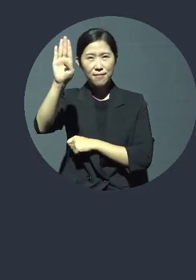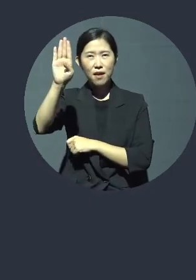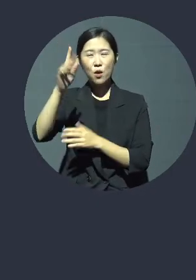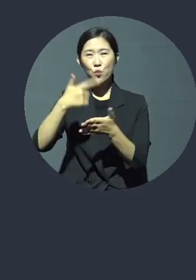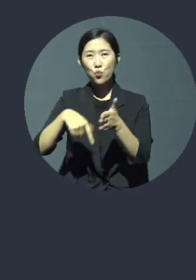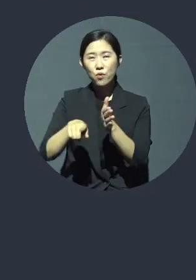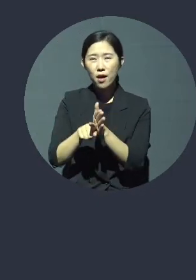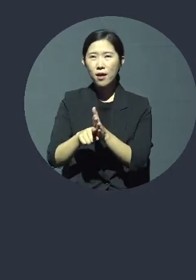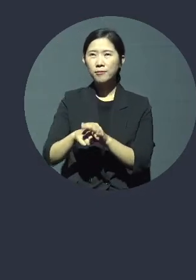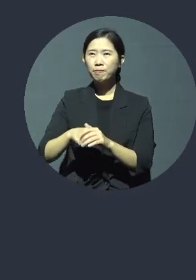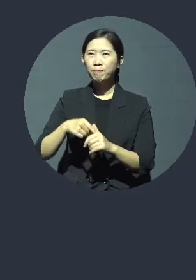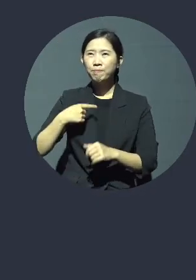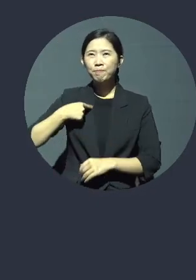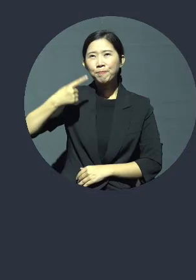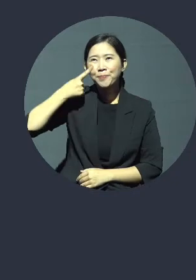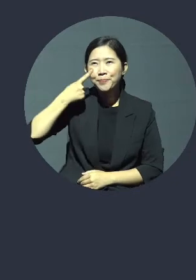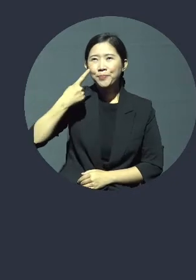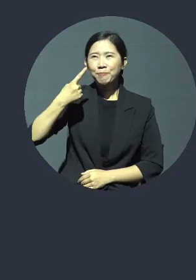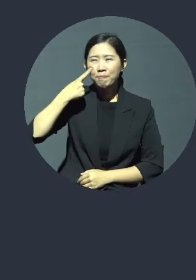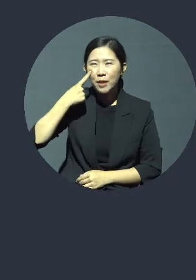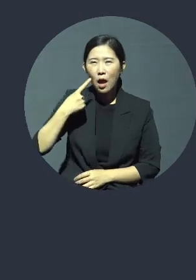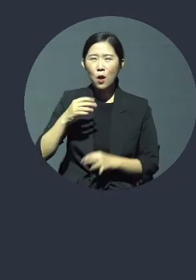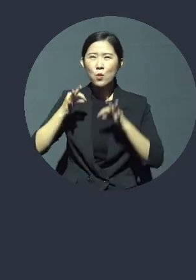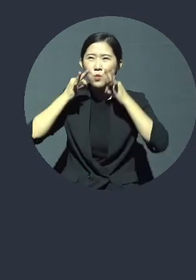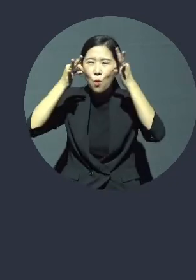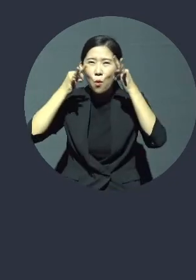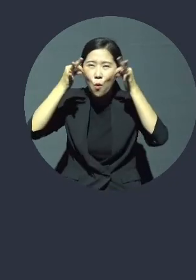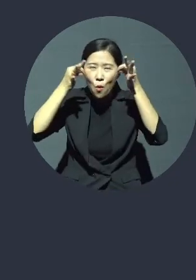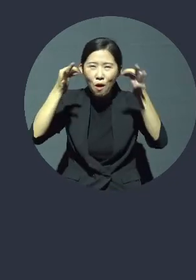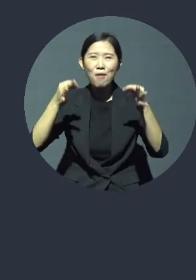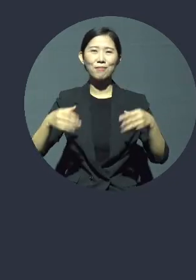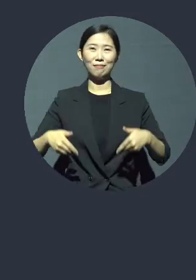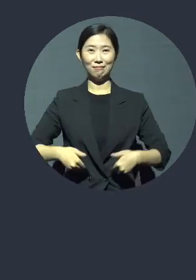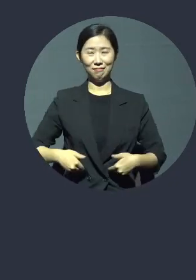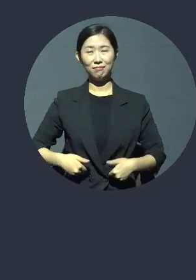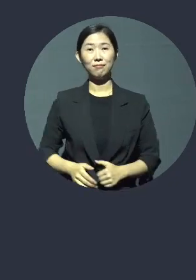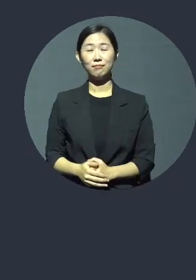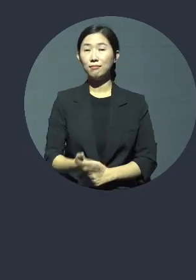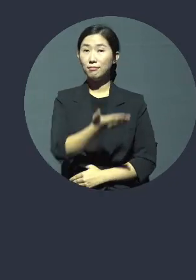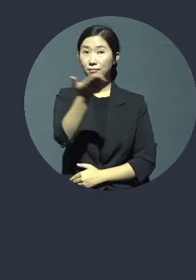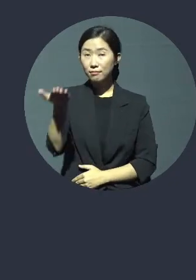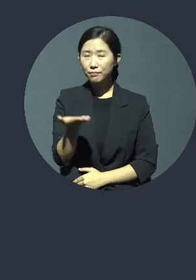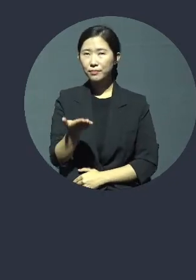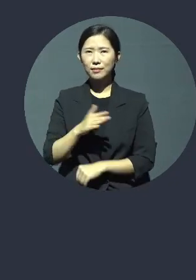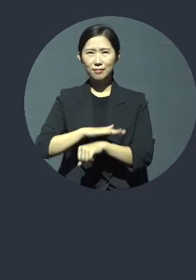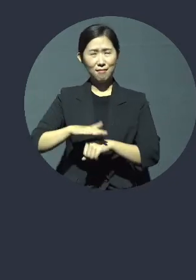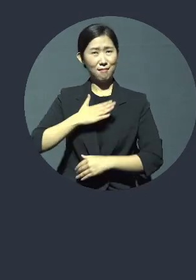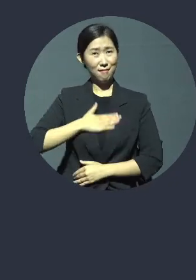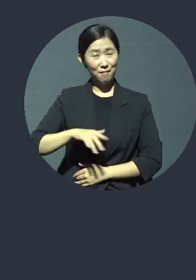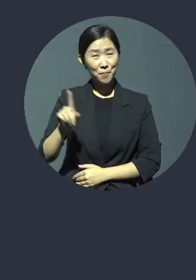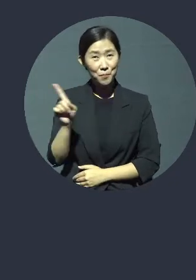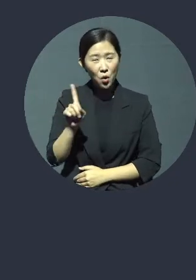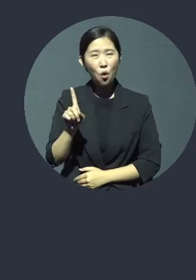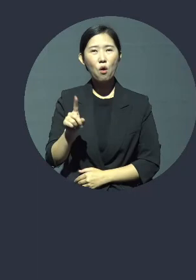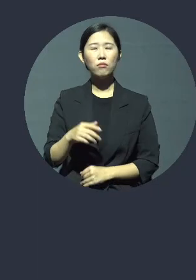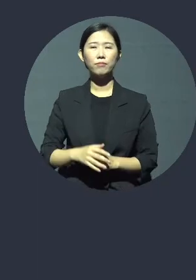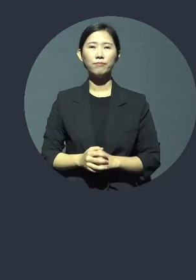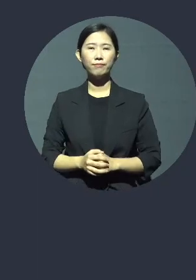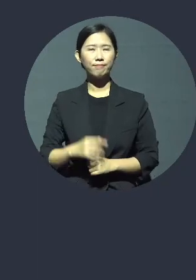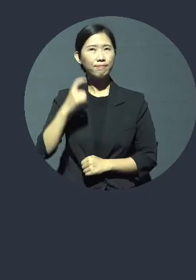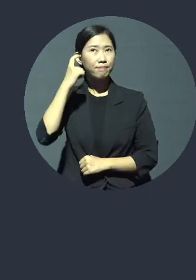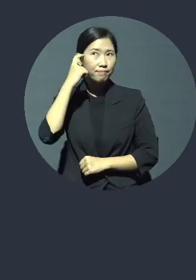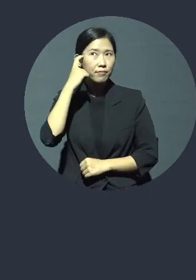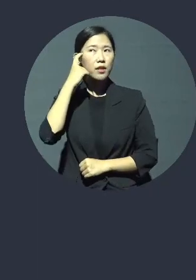고민하고 노력하는 것입니다. 여러분도 잘 아시다시피 의식 있는 소비, 가치 소비는 영